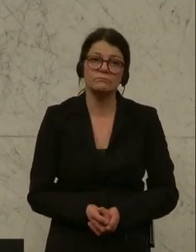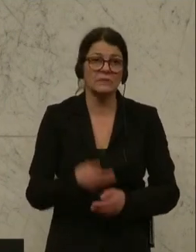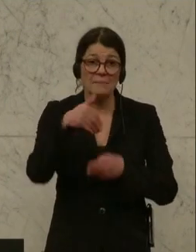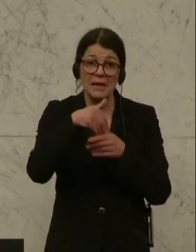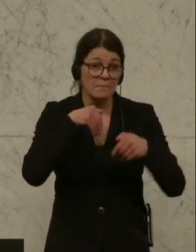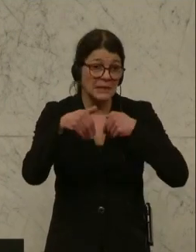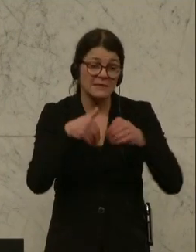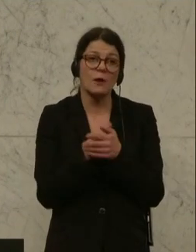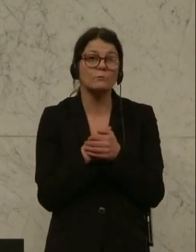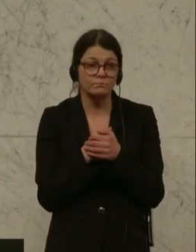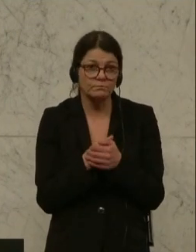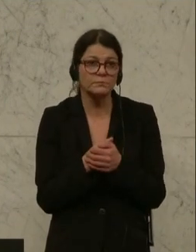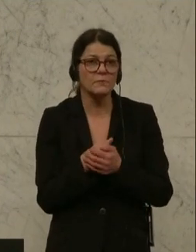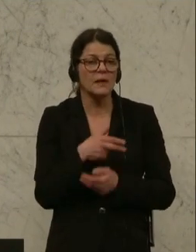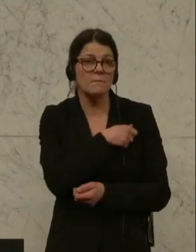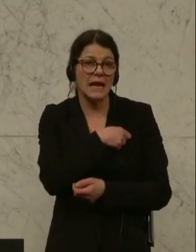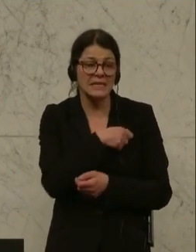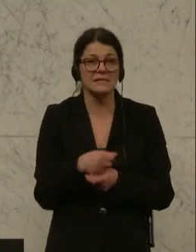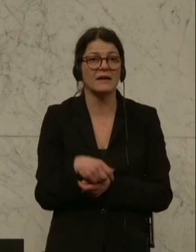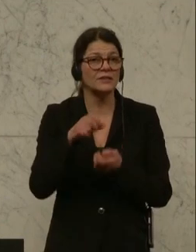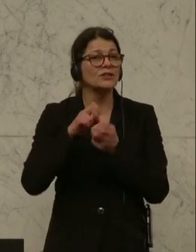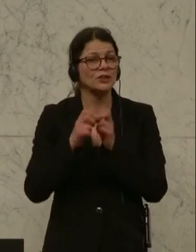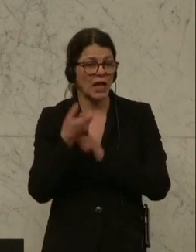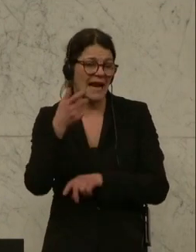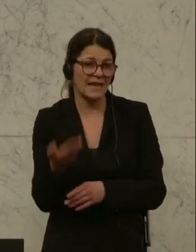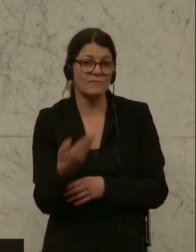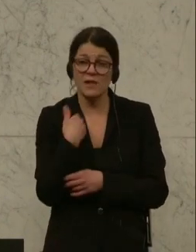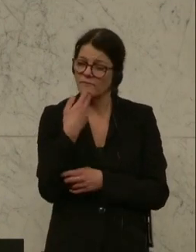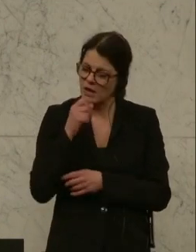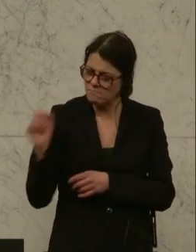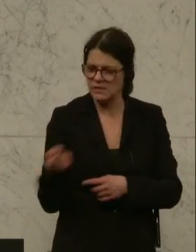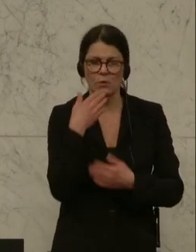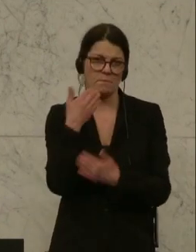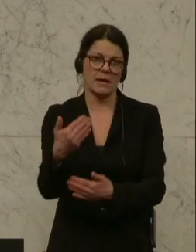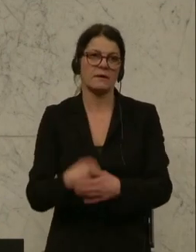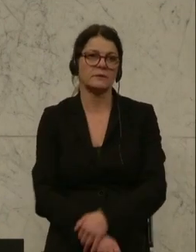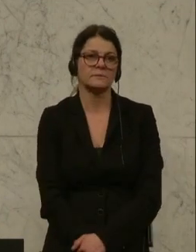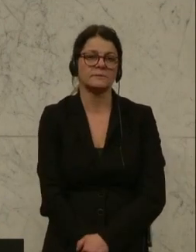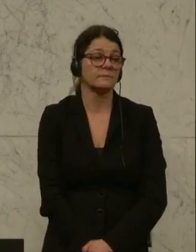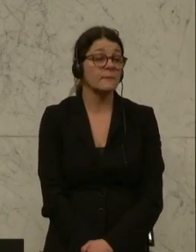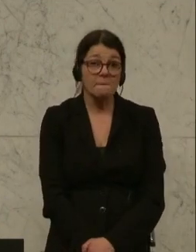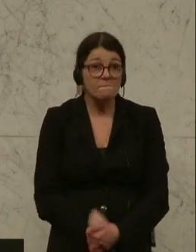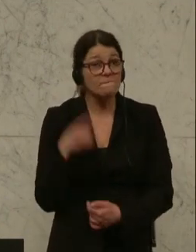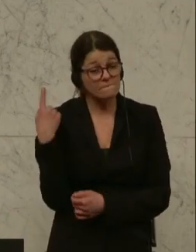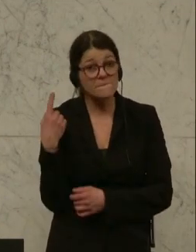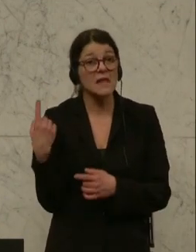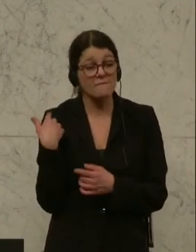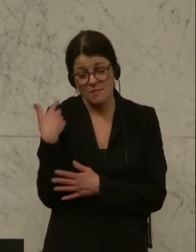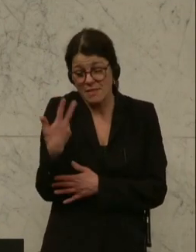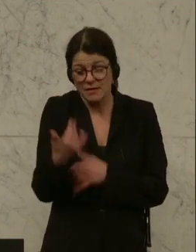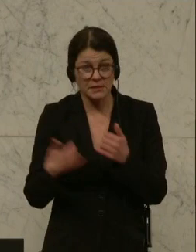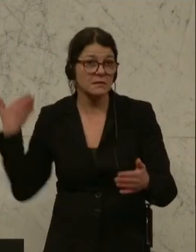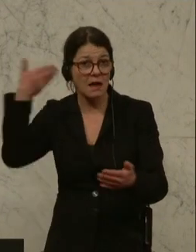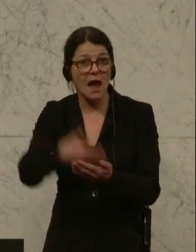Innenministerium bei Magister Robert Stein ganz besonders bedanken er hat über drei Jahrzehnte